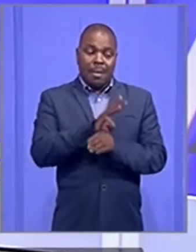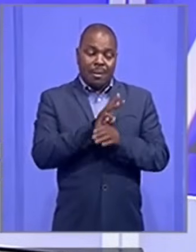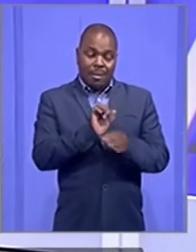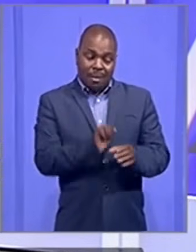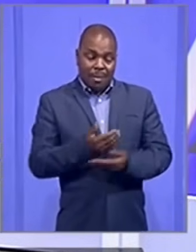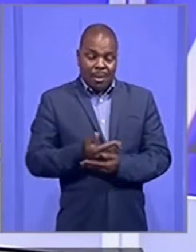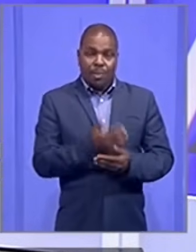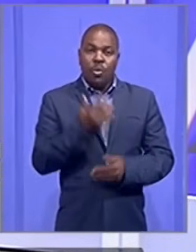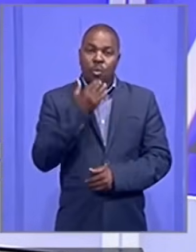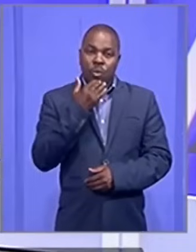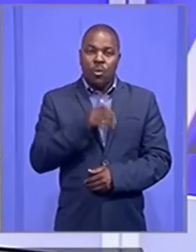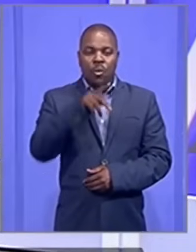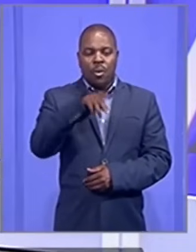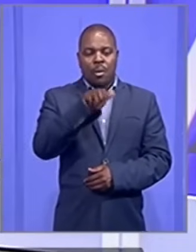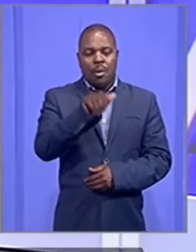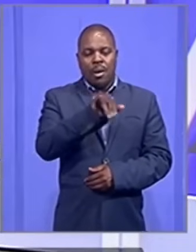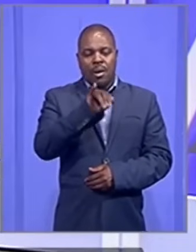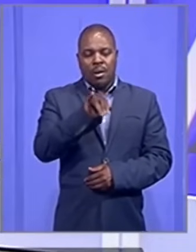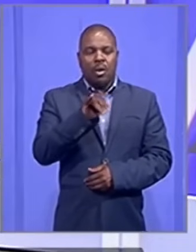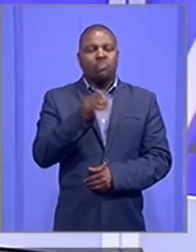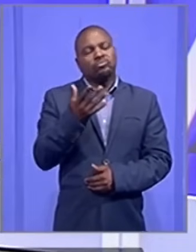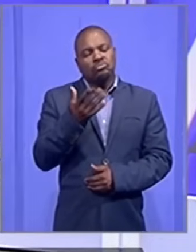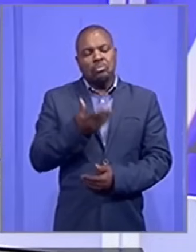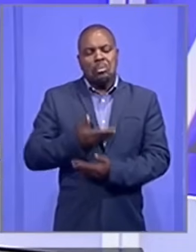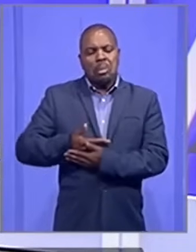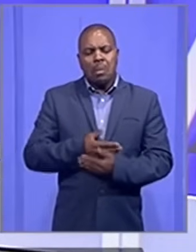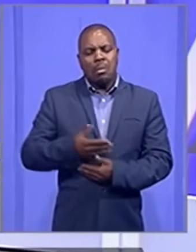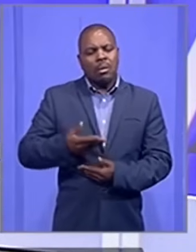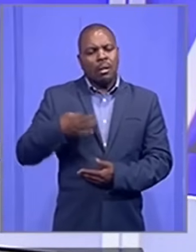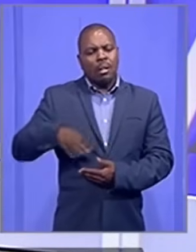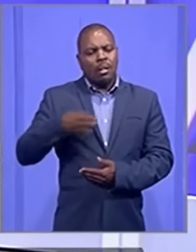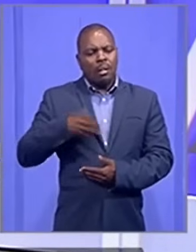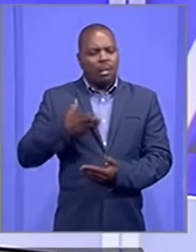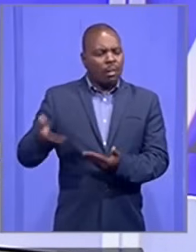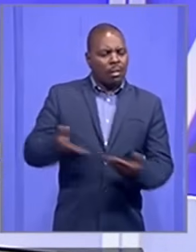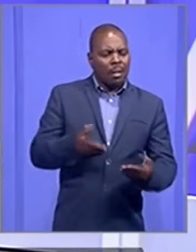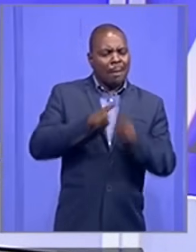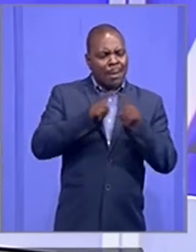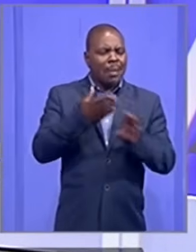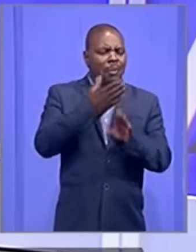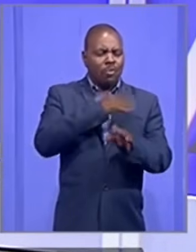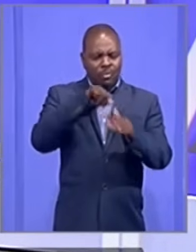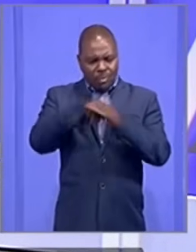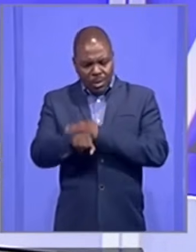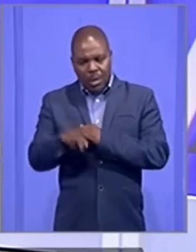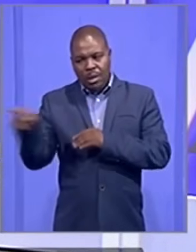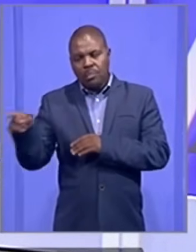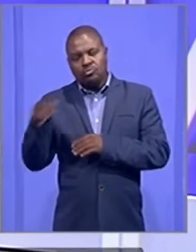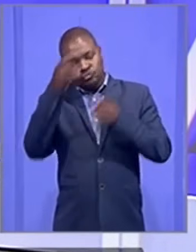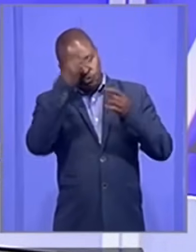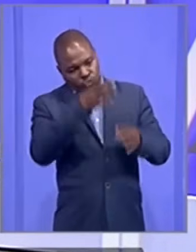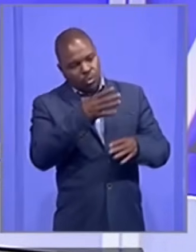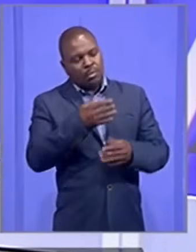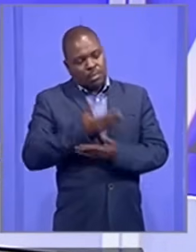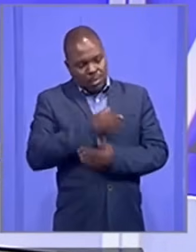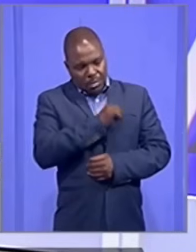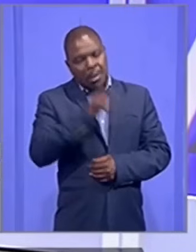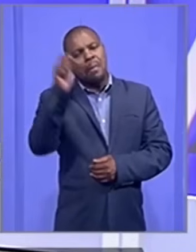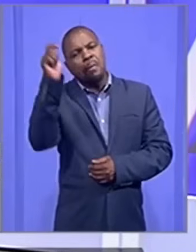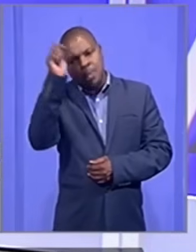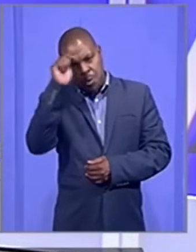ngwana Thandiswa Pai o filwe leseana la kgarebe mola a boditswe gore o shegofaditswe ka leseana la